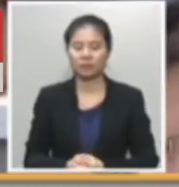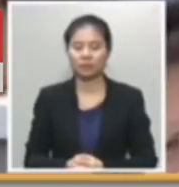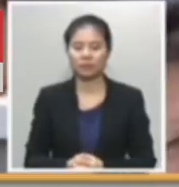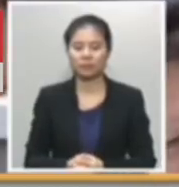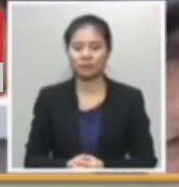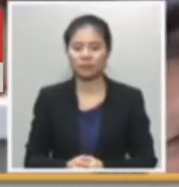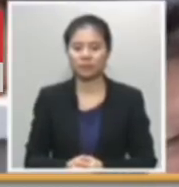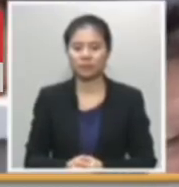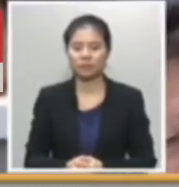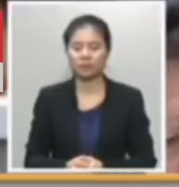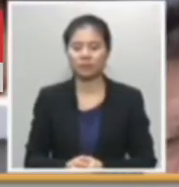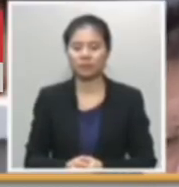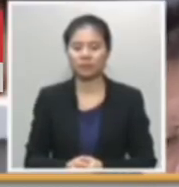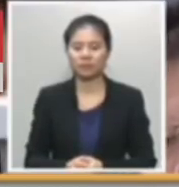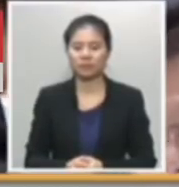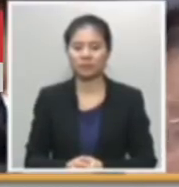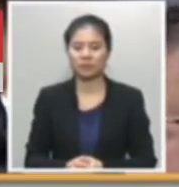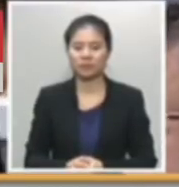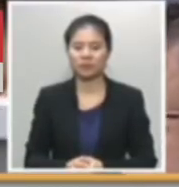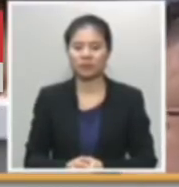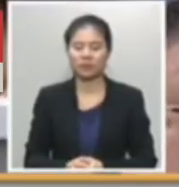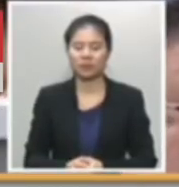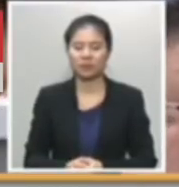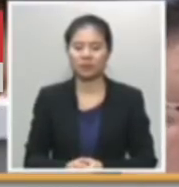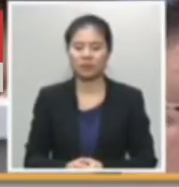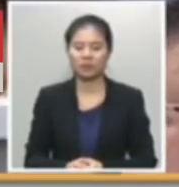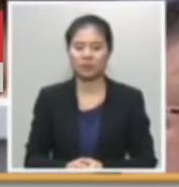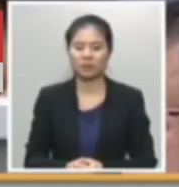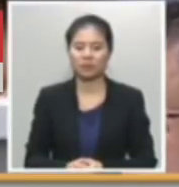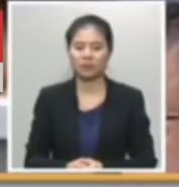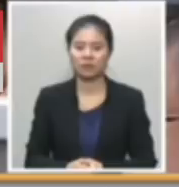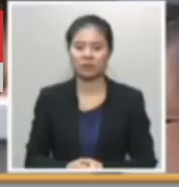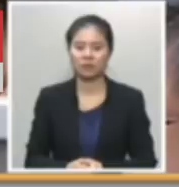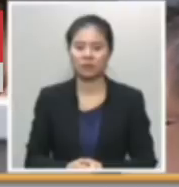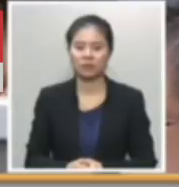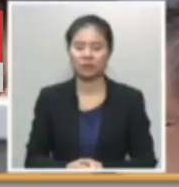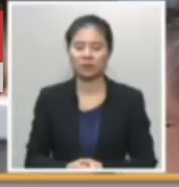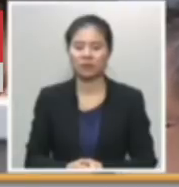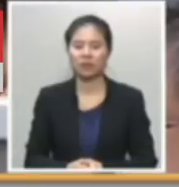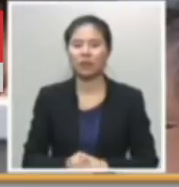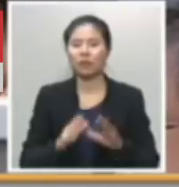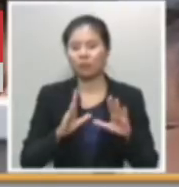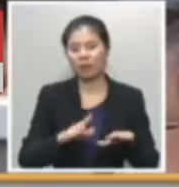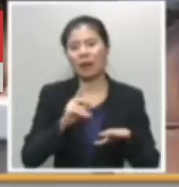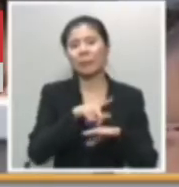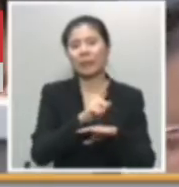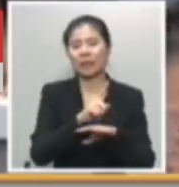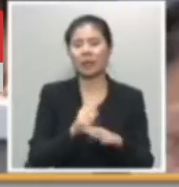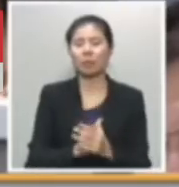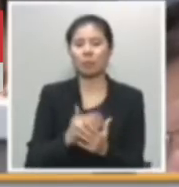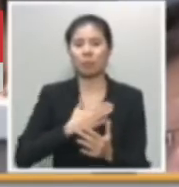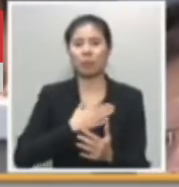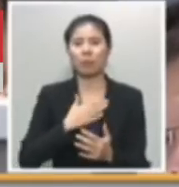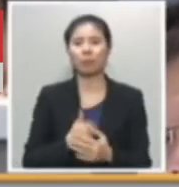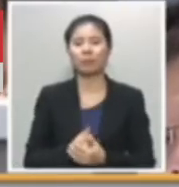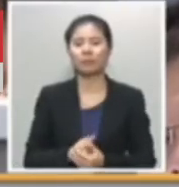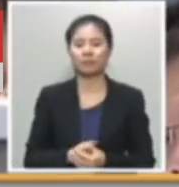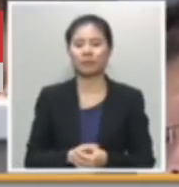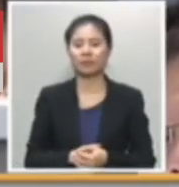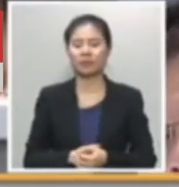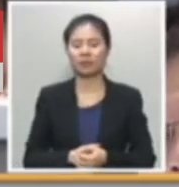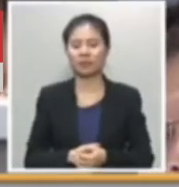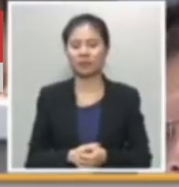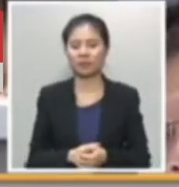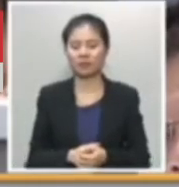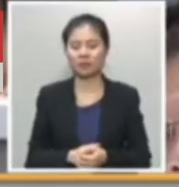ผมสรุปแล้วครับไม่ประท้วงมันก็จะจบแล้วกราบเรียนท่านประธานที่เคารพกับผมมี